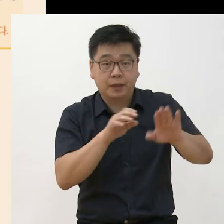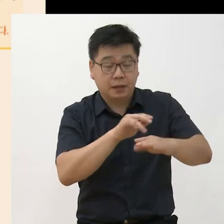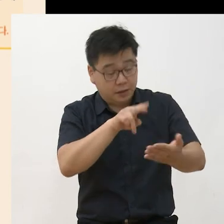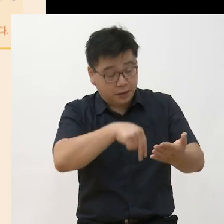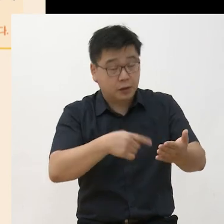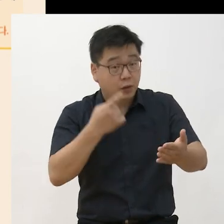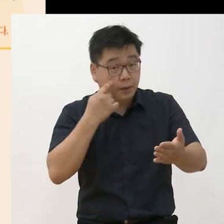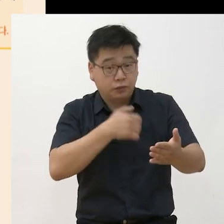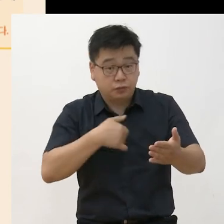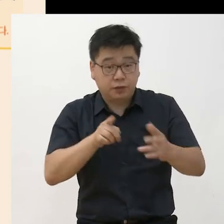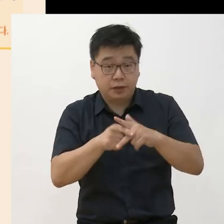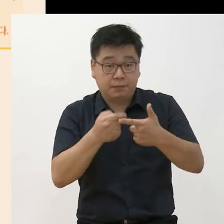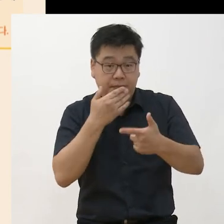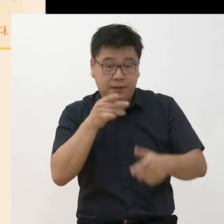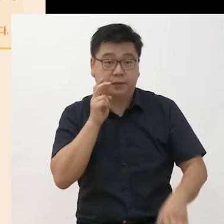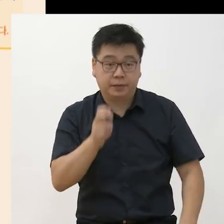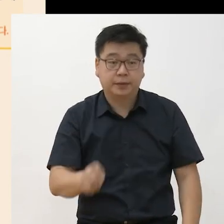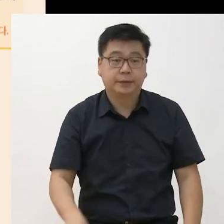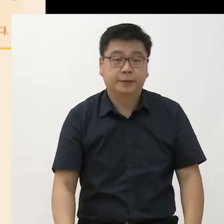참고하시면 되겠고요.